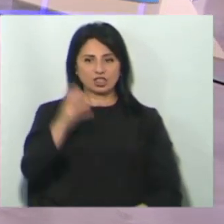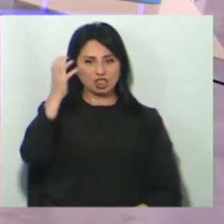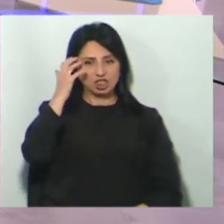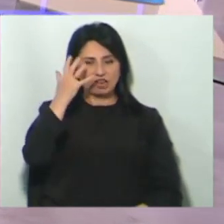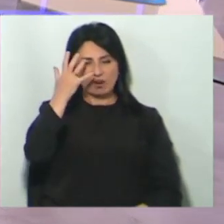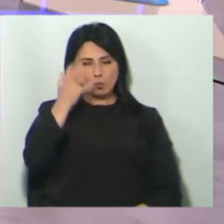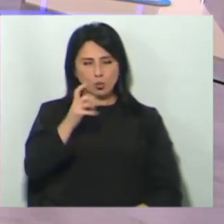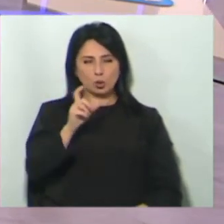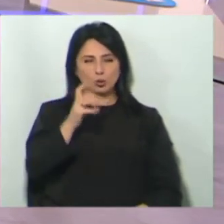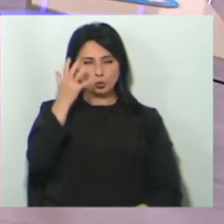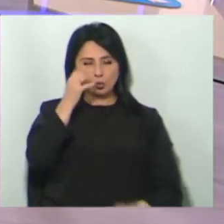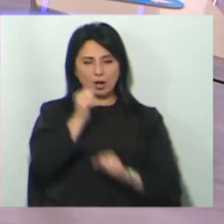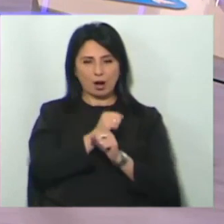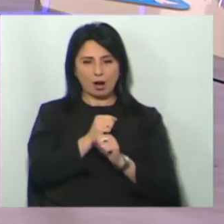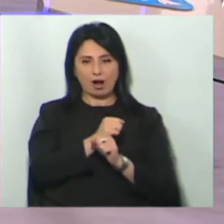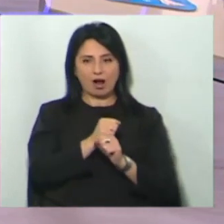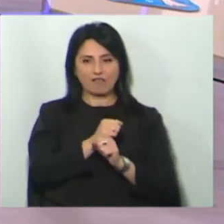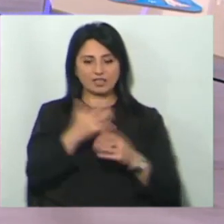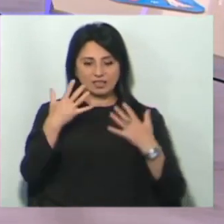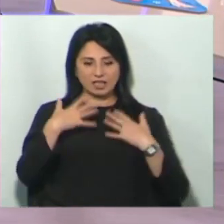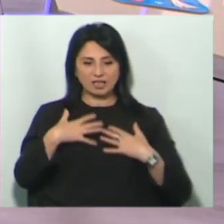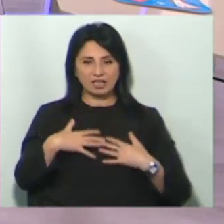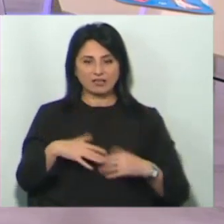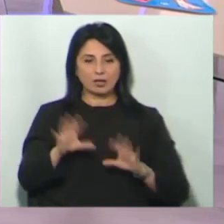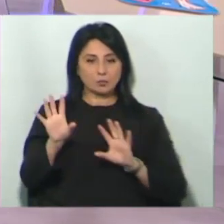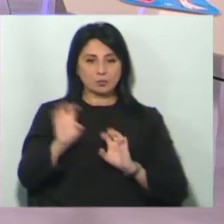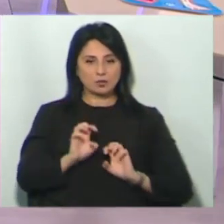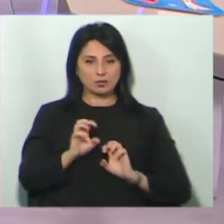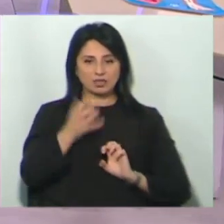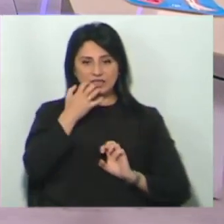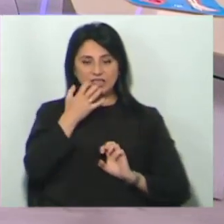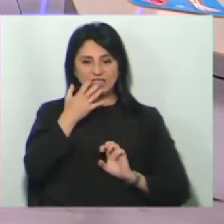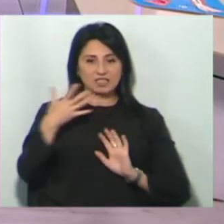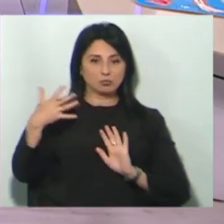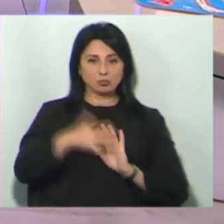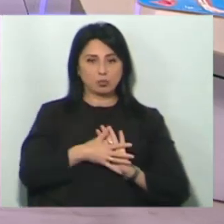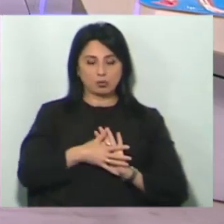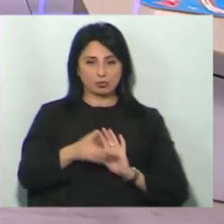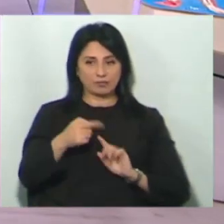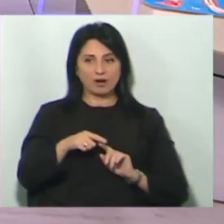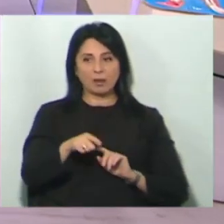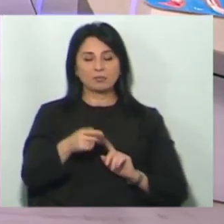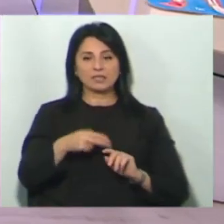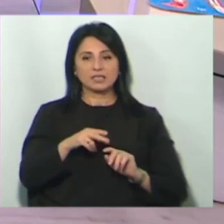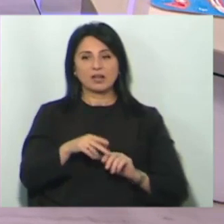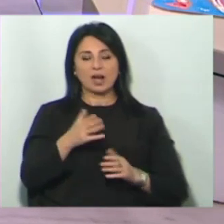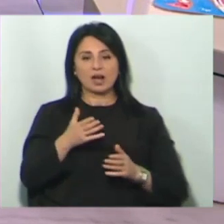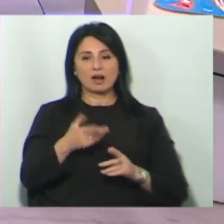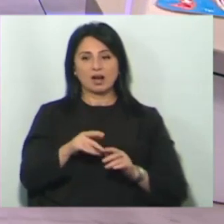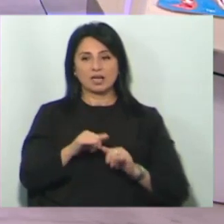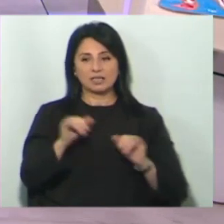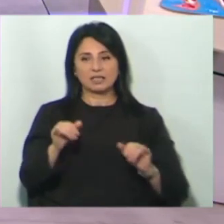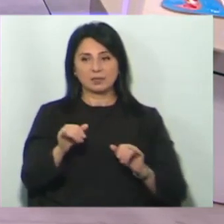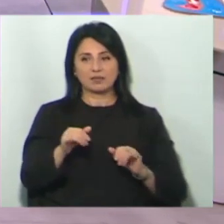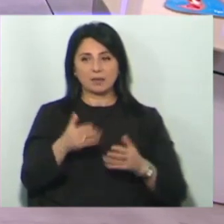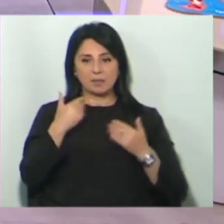შავი, მუქი ლურჯი, მუქი ყავისფერი სამოსი შთან თქავდეს სითბოს და არ აირეკლავდეს, ამისი ალბათობა იზრდება,